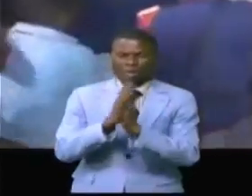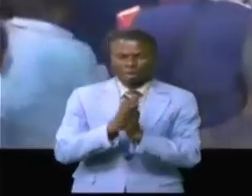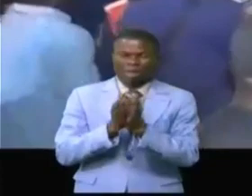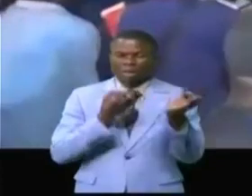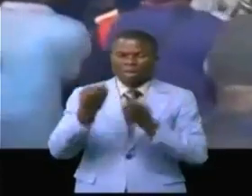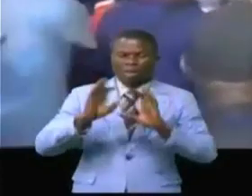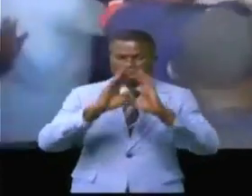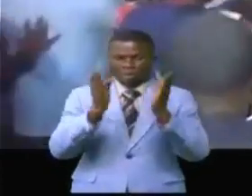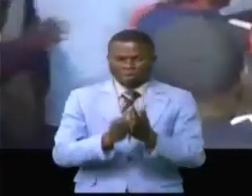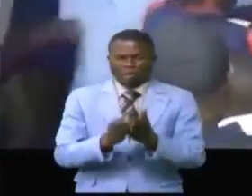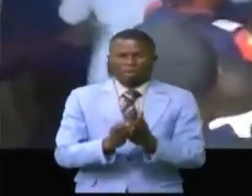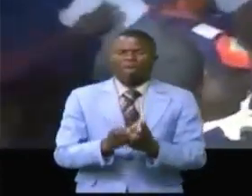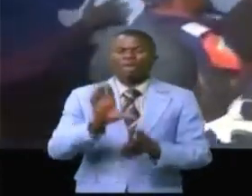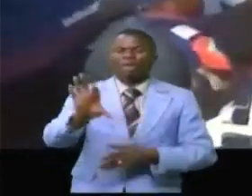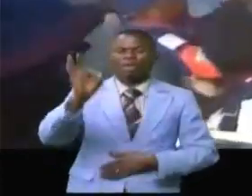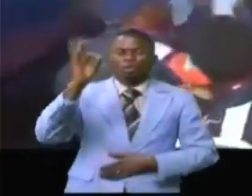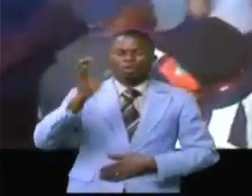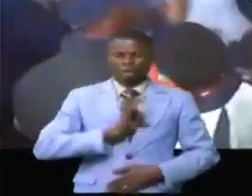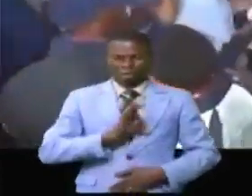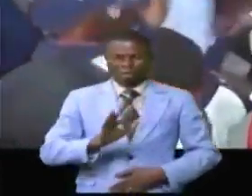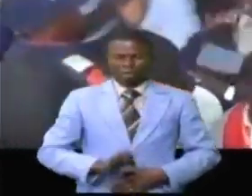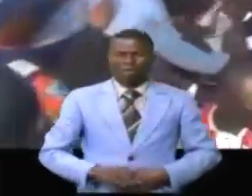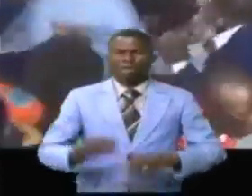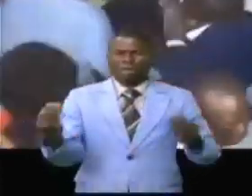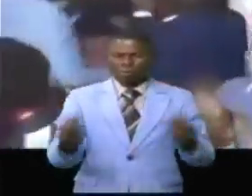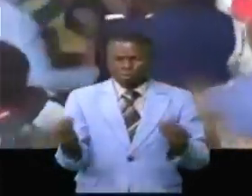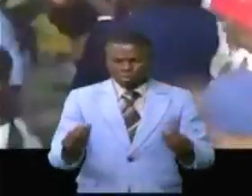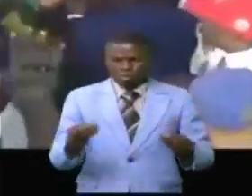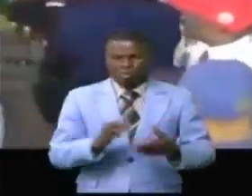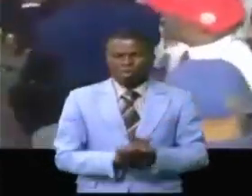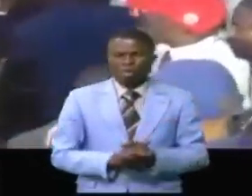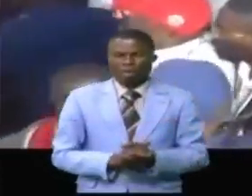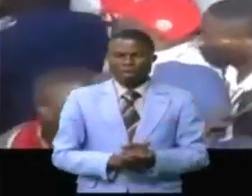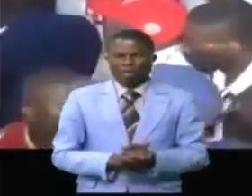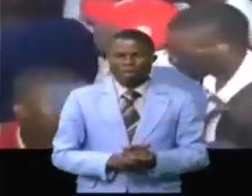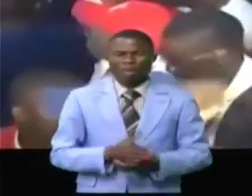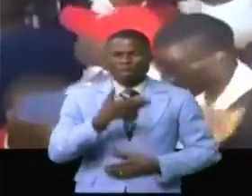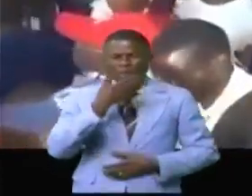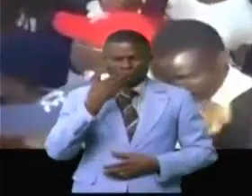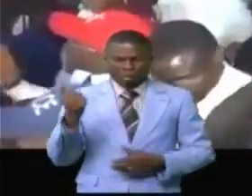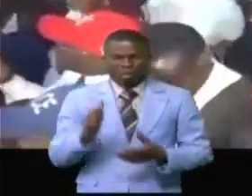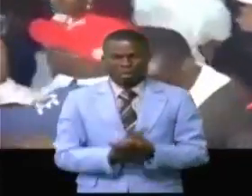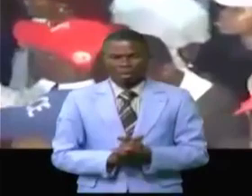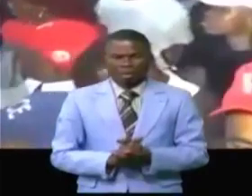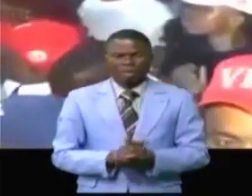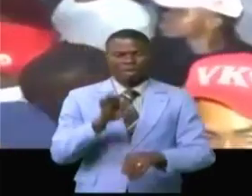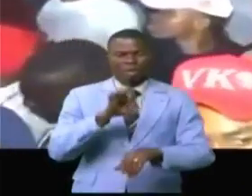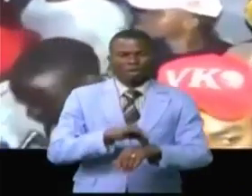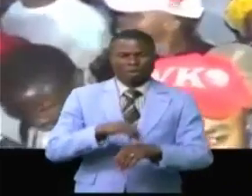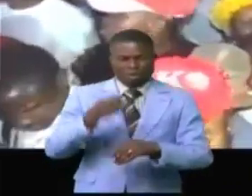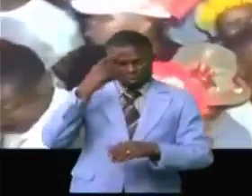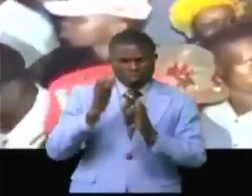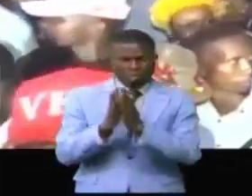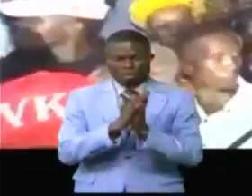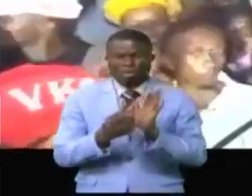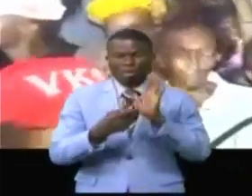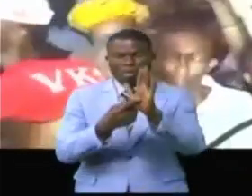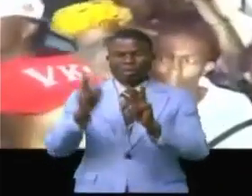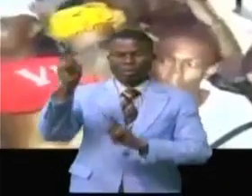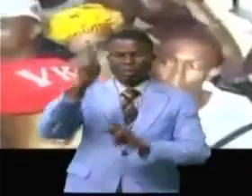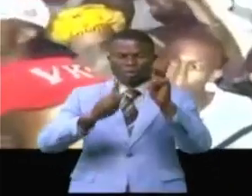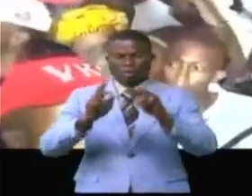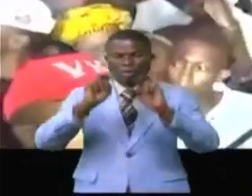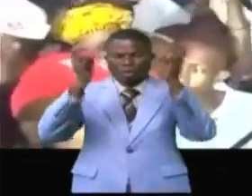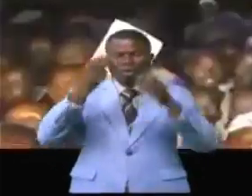la foule le pourquoi de son choix porté sur la personne de Félix-Antoine Tshisekedi Tshilombo, une occasion pour lui de montrer à la population